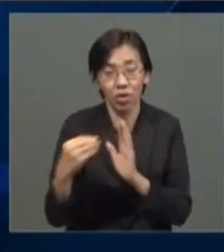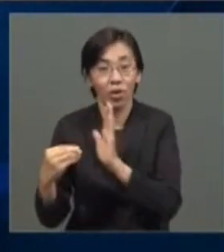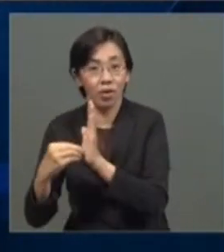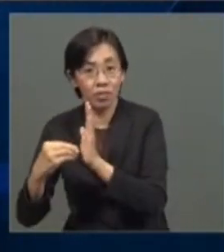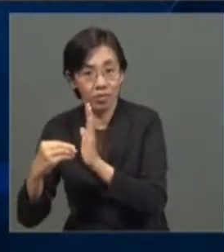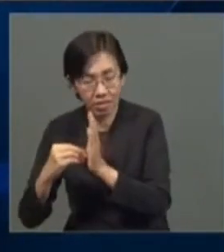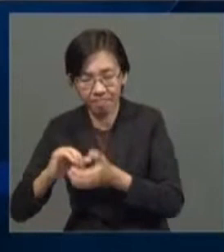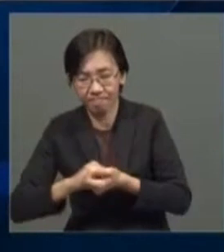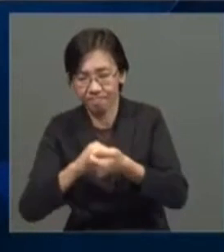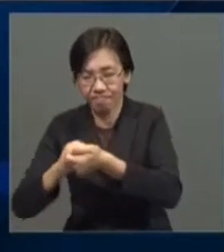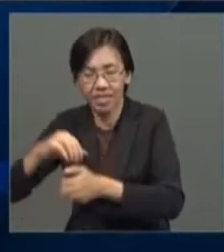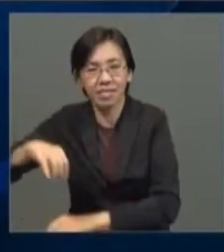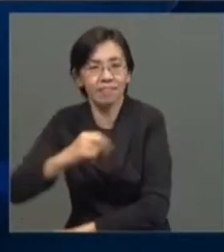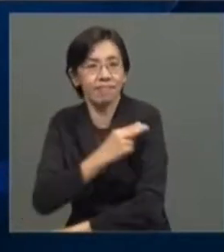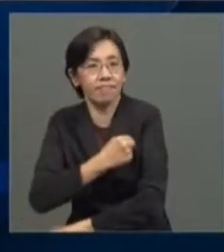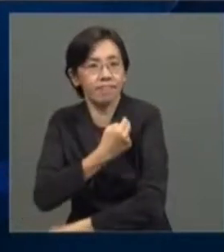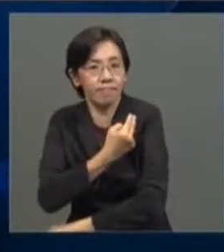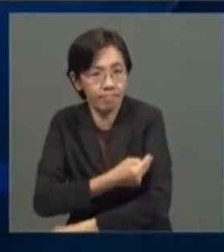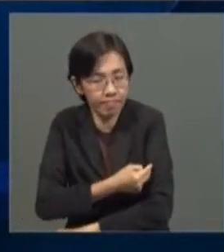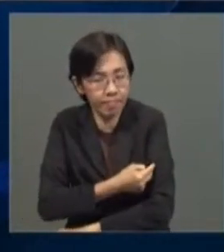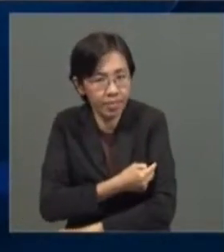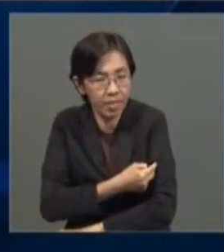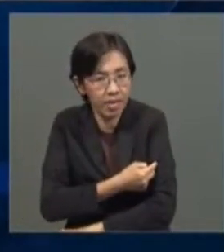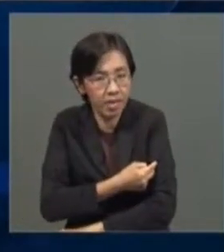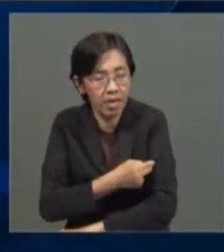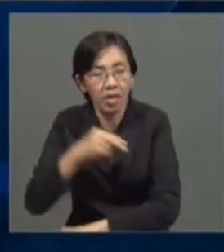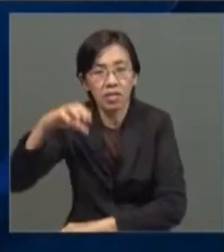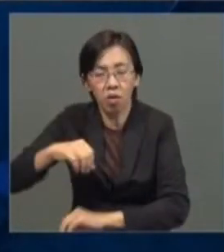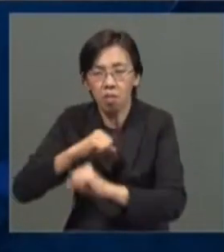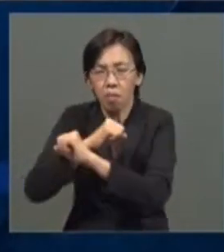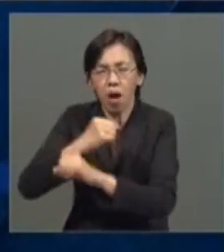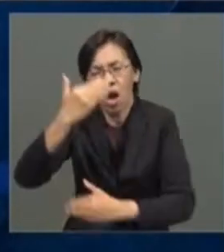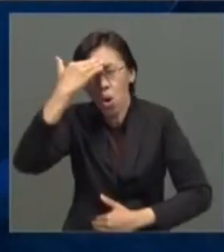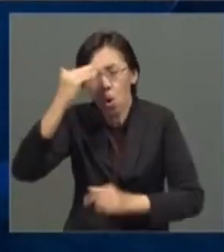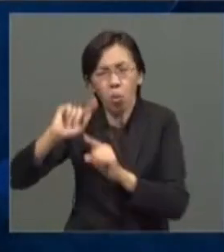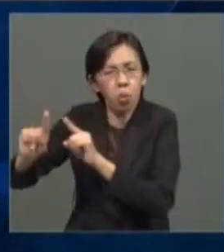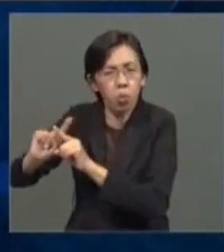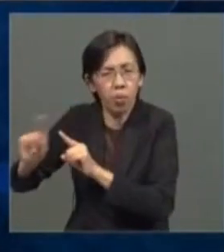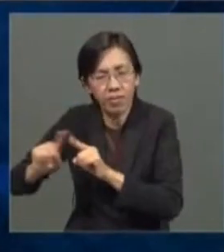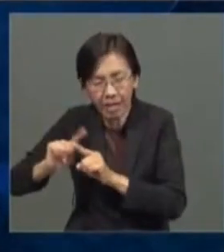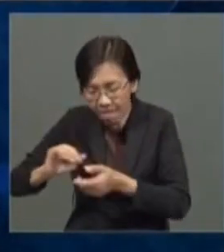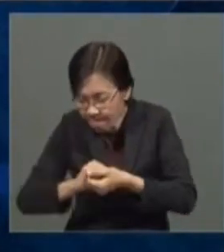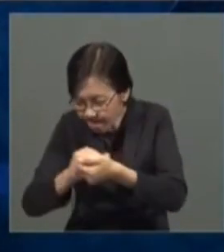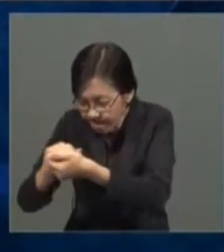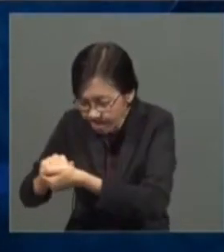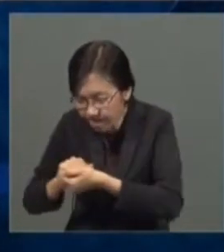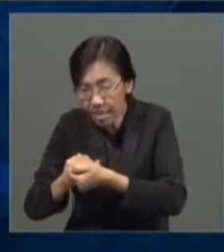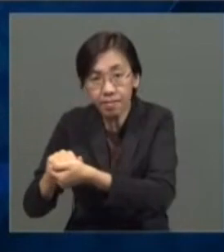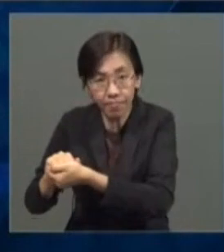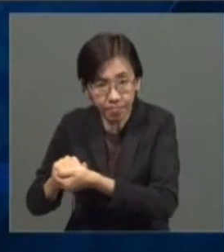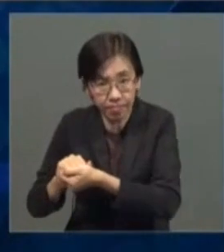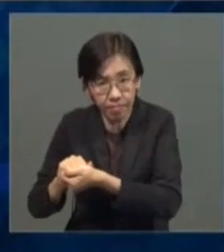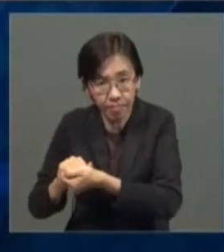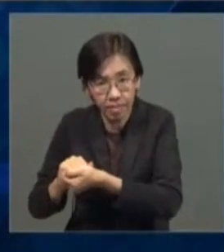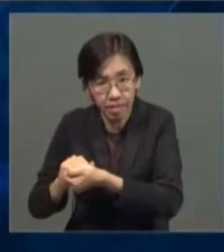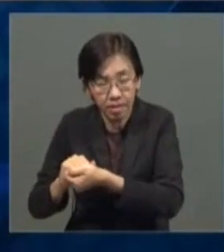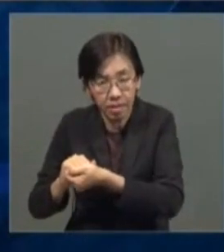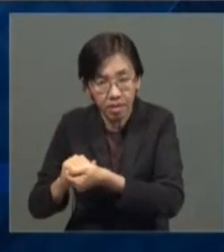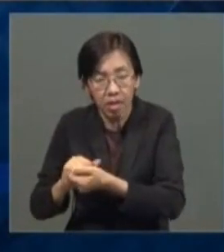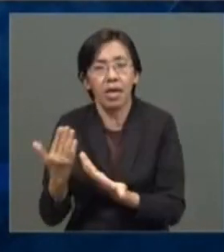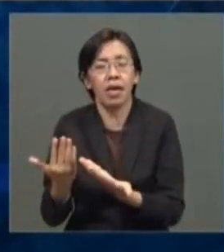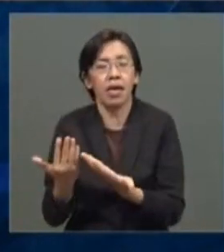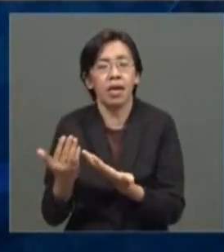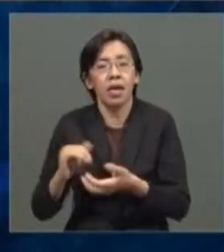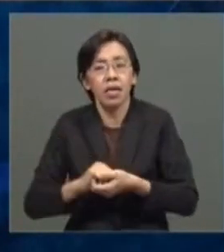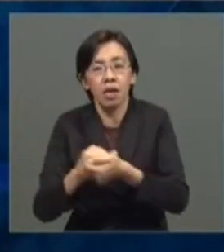กับสำนักอนามัยนะคะรวมทั้งสถาบันป้องกันควบคุมโรคเขตเมืองรวมทั้งกับพื้นที่